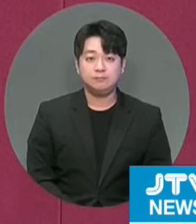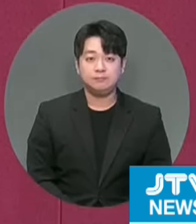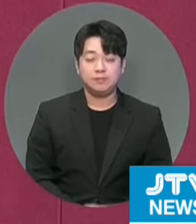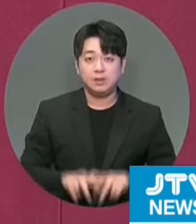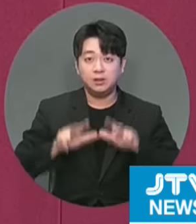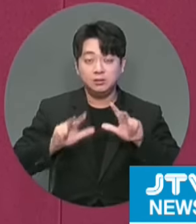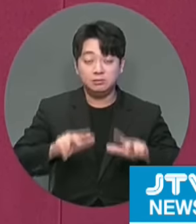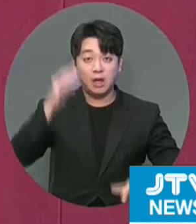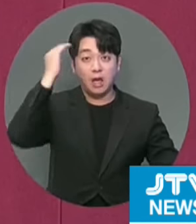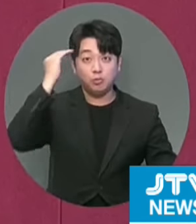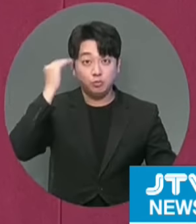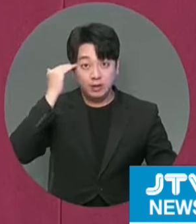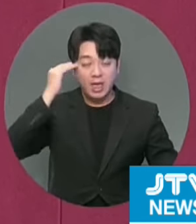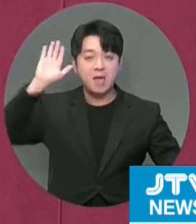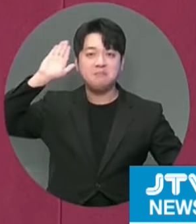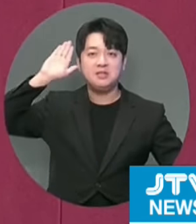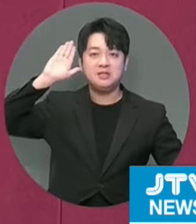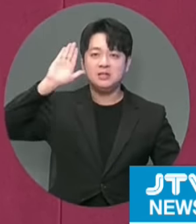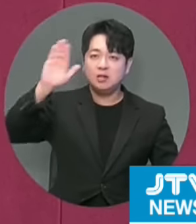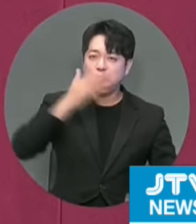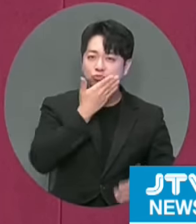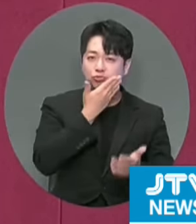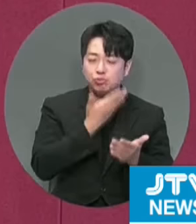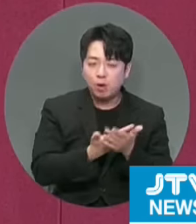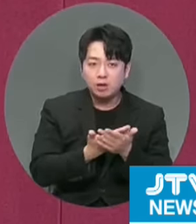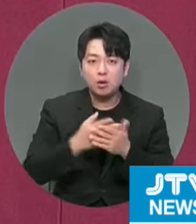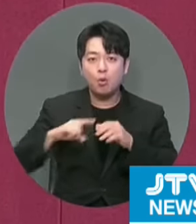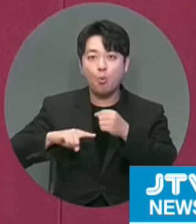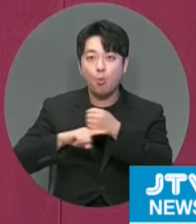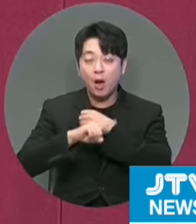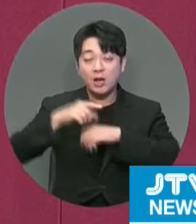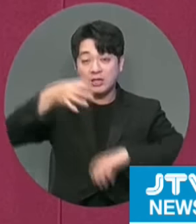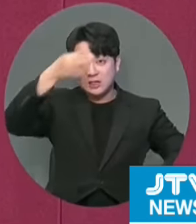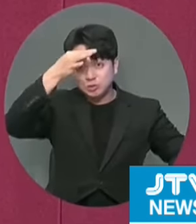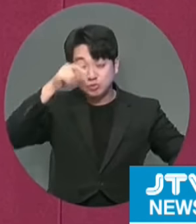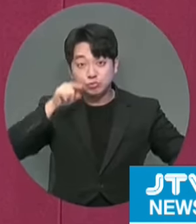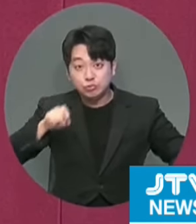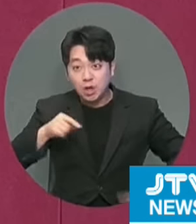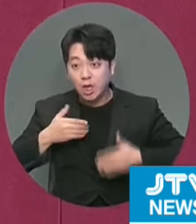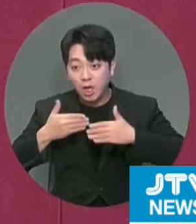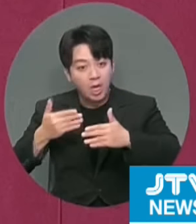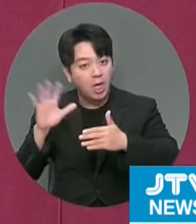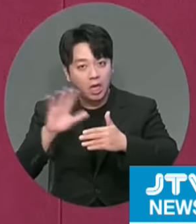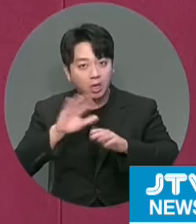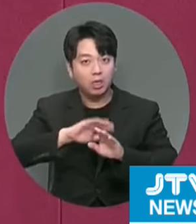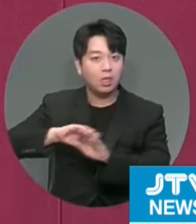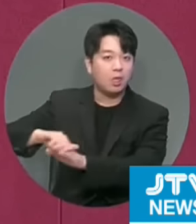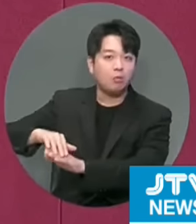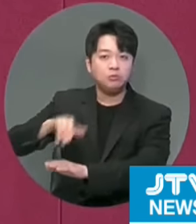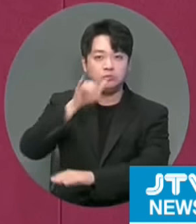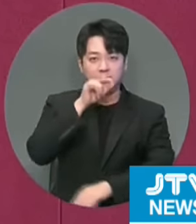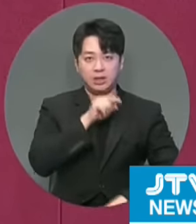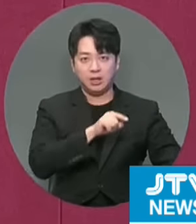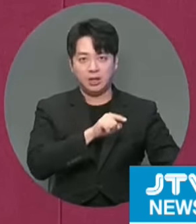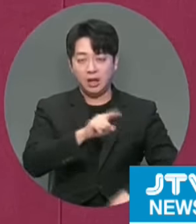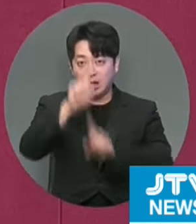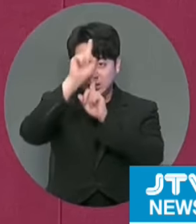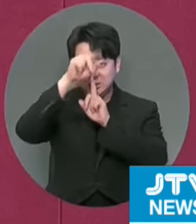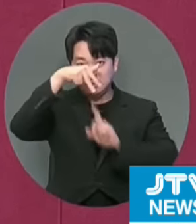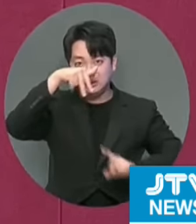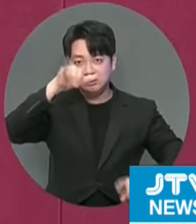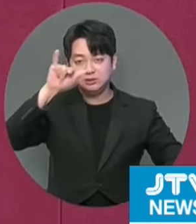대한민국의 미래인 과학기술은 실종되어 가고 있습니다. 아직도 이진숙